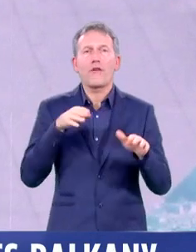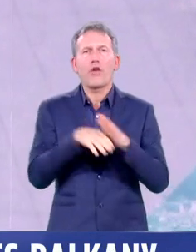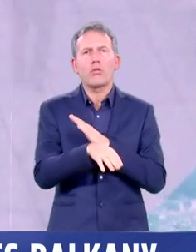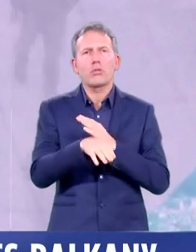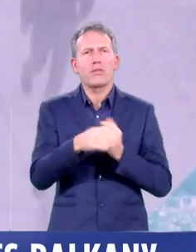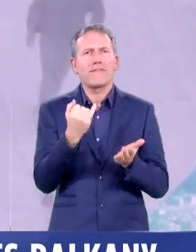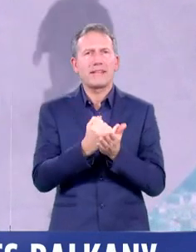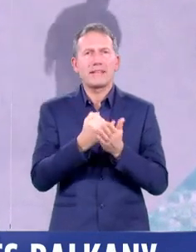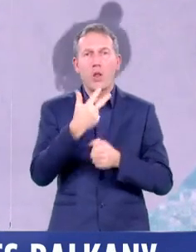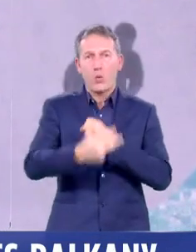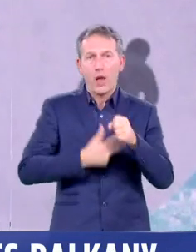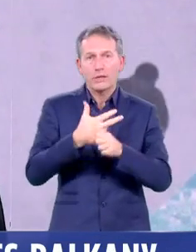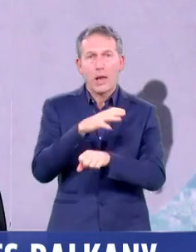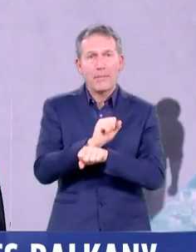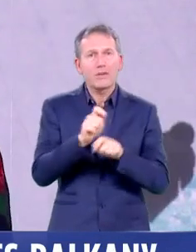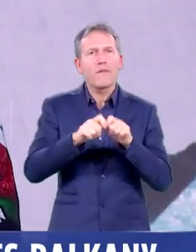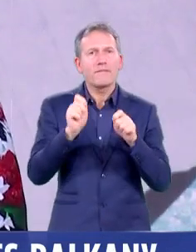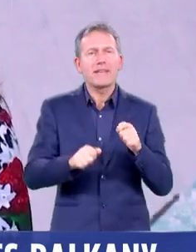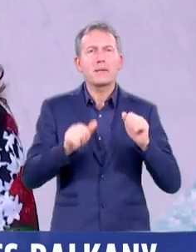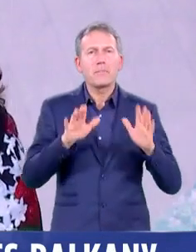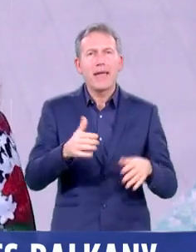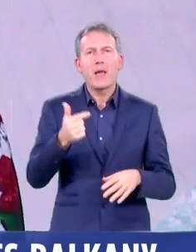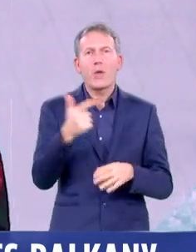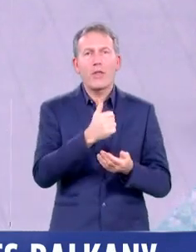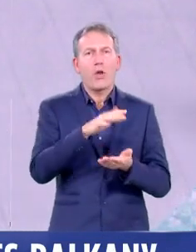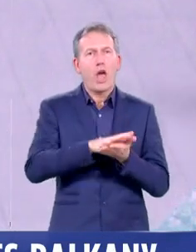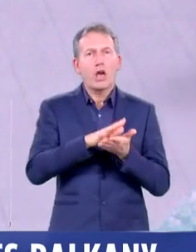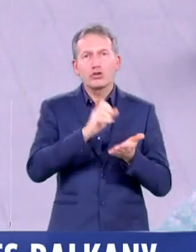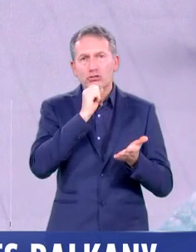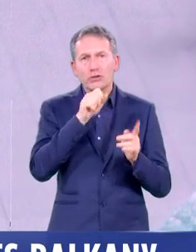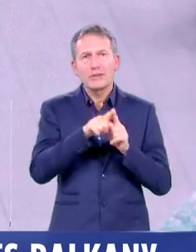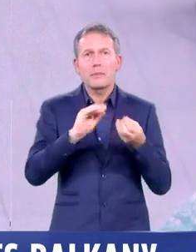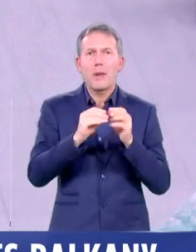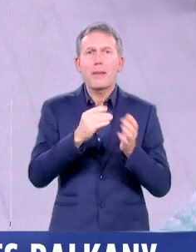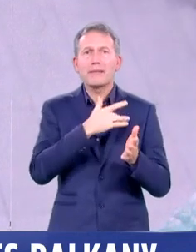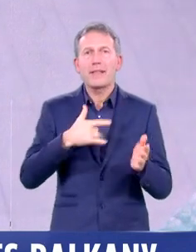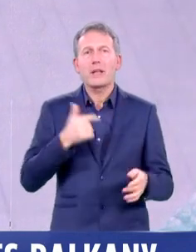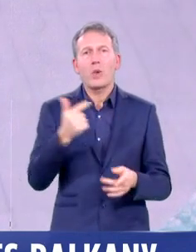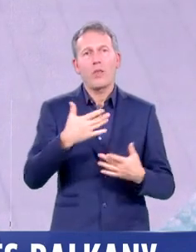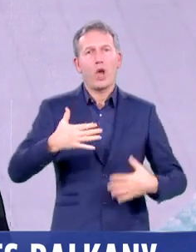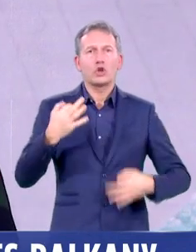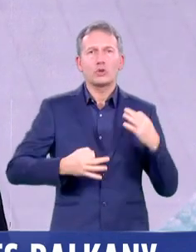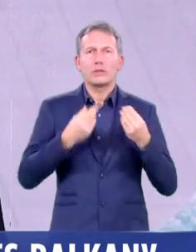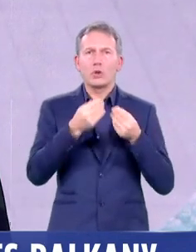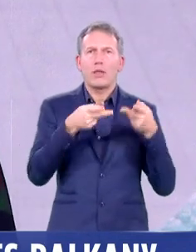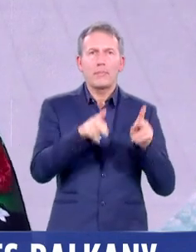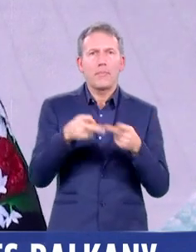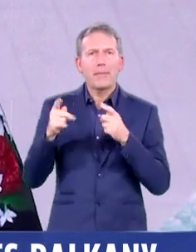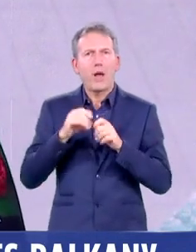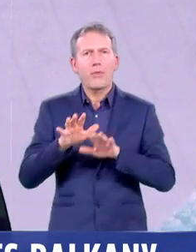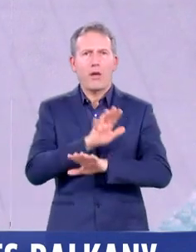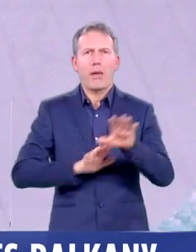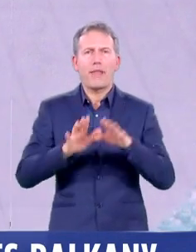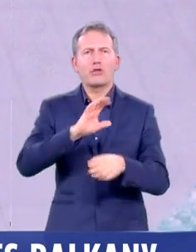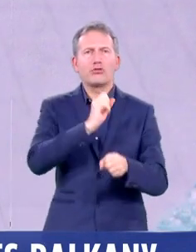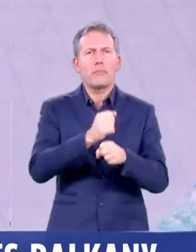à 3 ans de prison ferme. Mais parce qu'ils sont âgés et parce qu'ils ont des problèmes de santé, la justice leur permet d'aménager